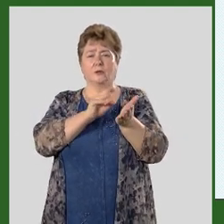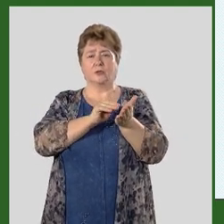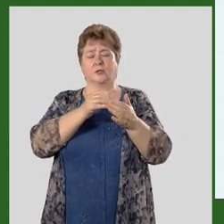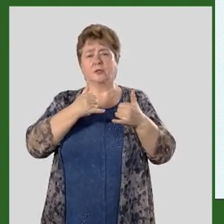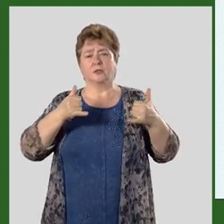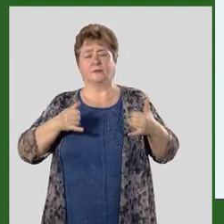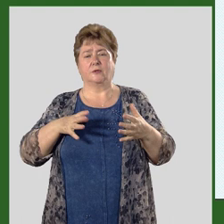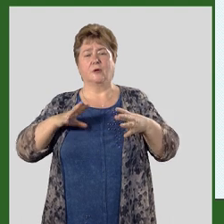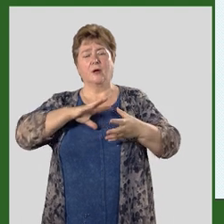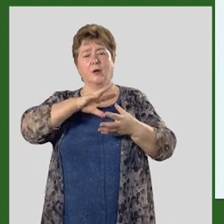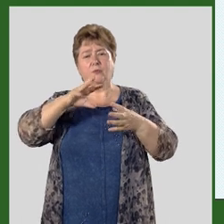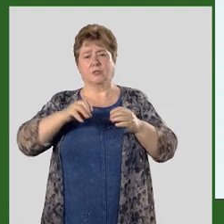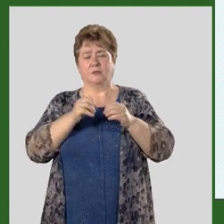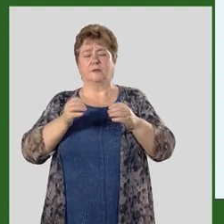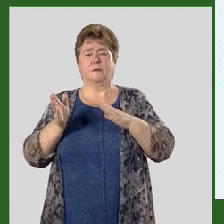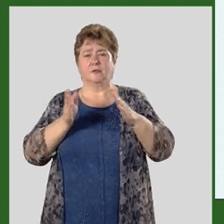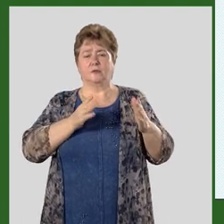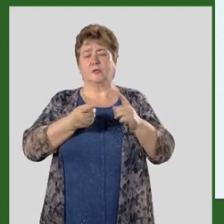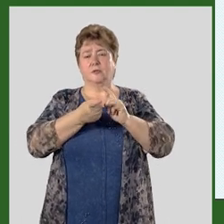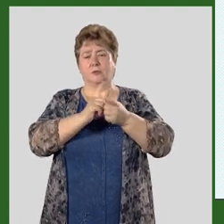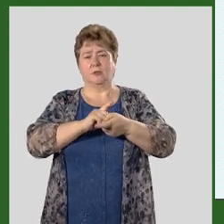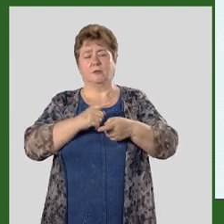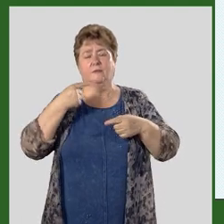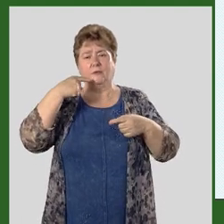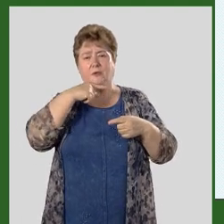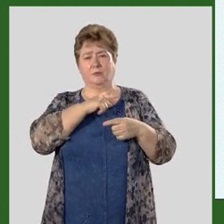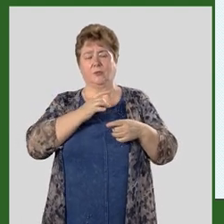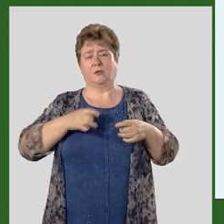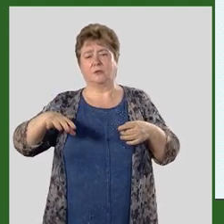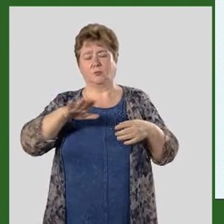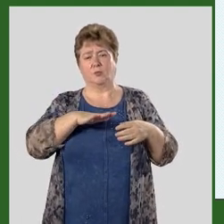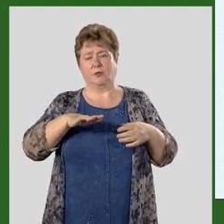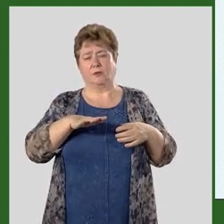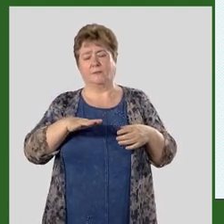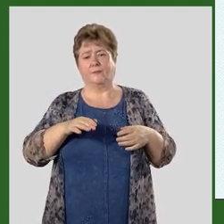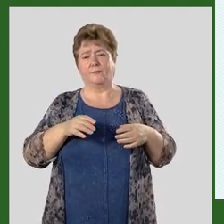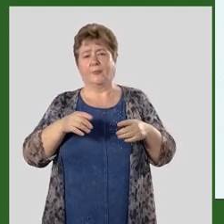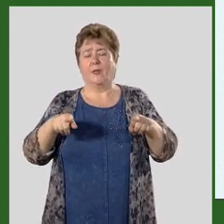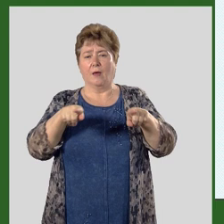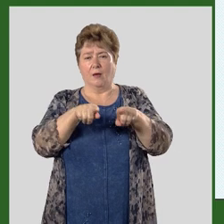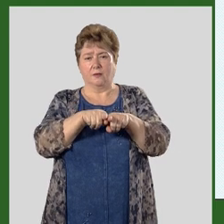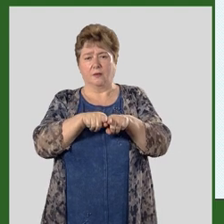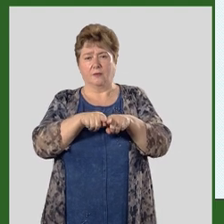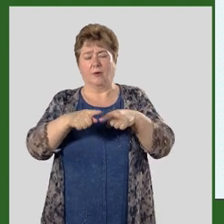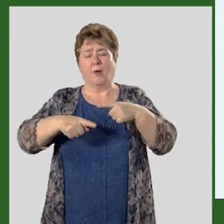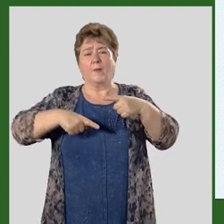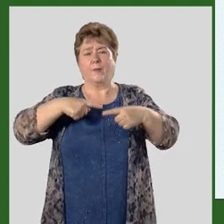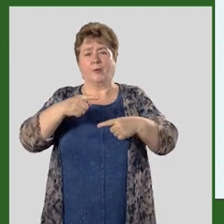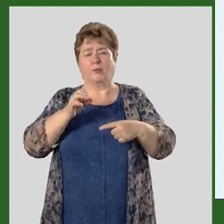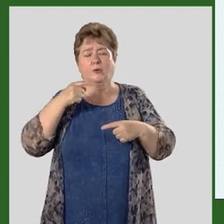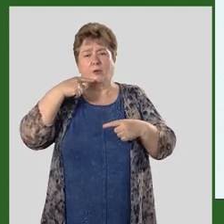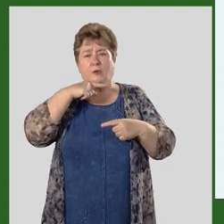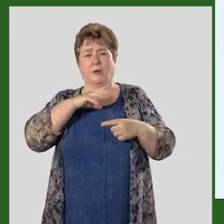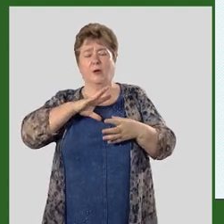развитие общественного строя и изменения в экономике республики, в том числе переход от